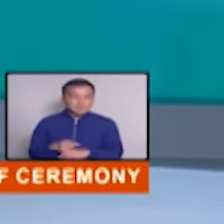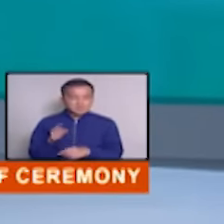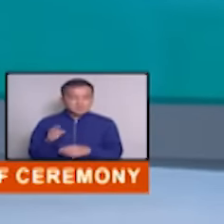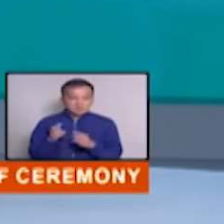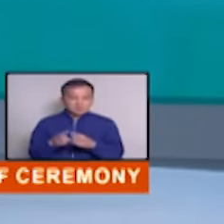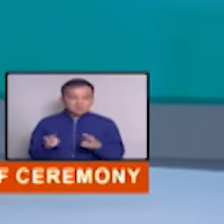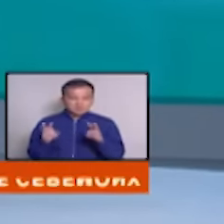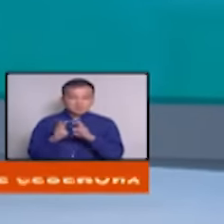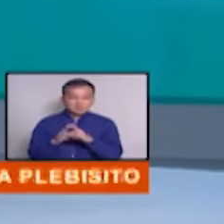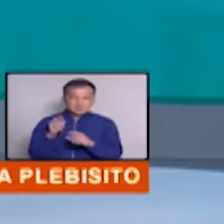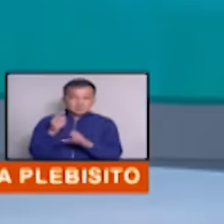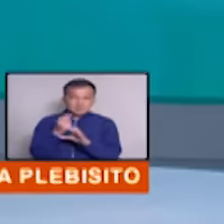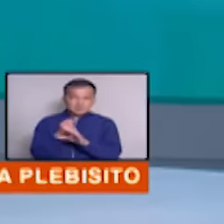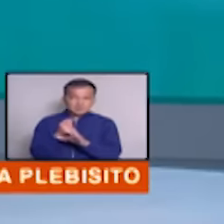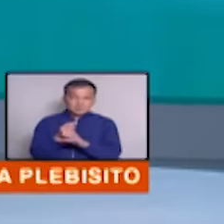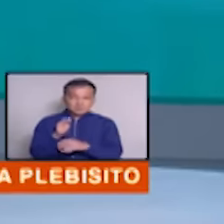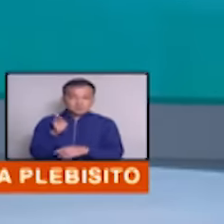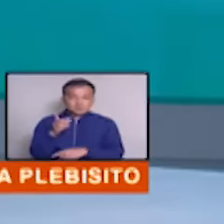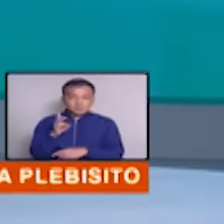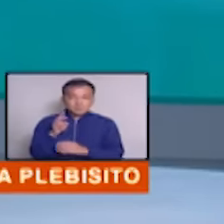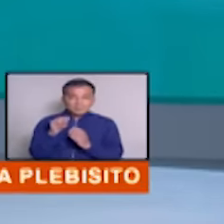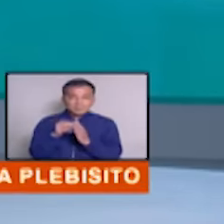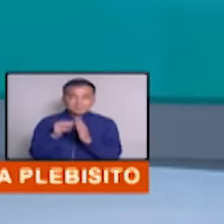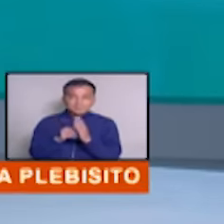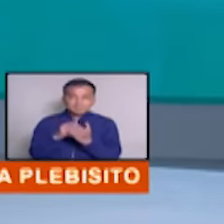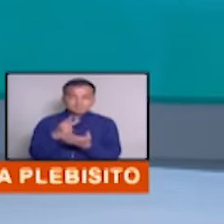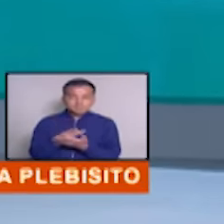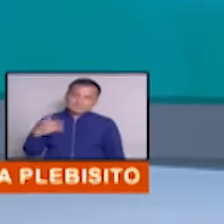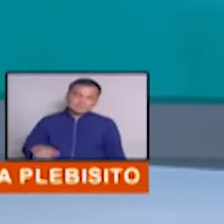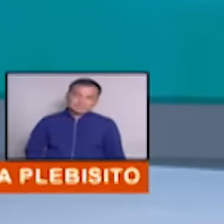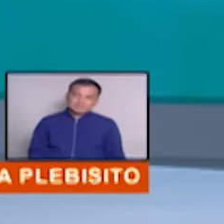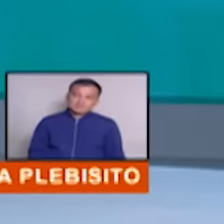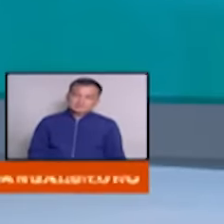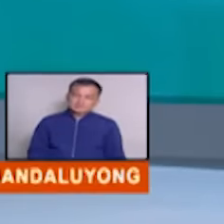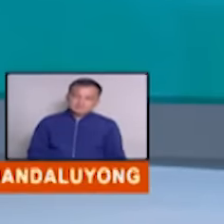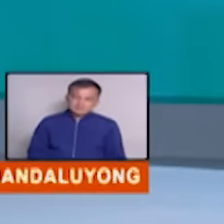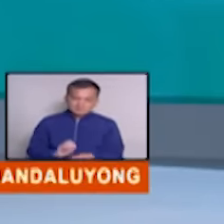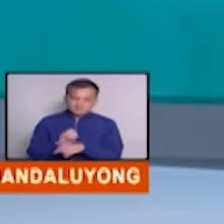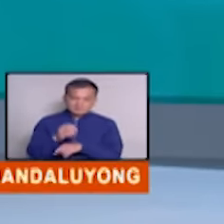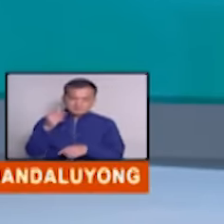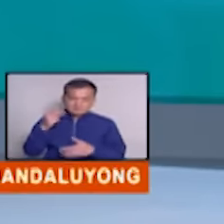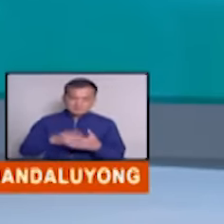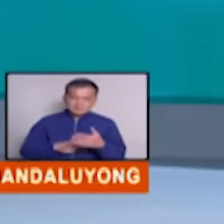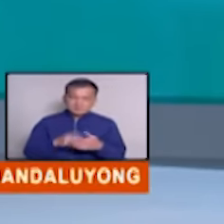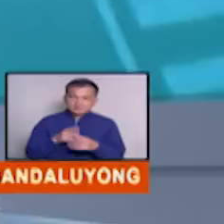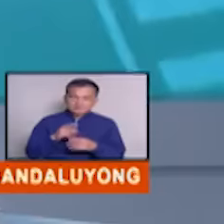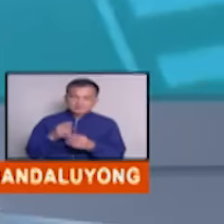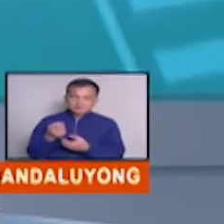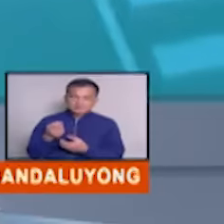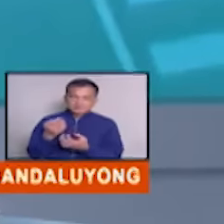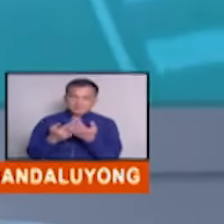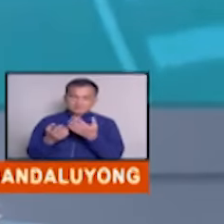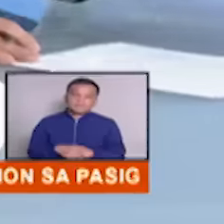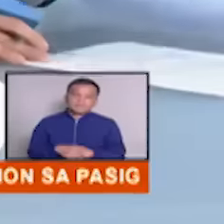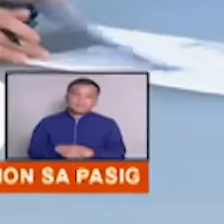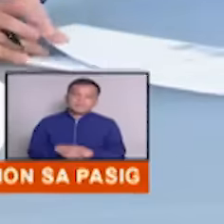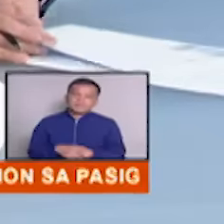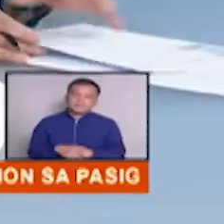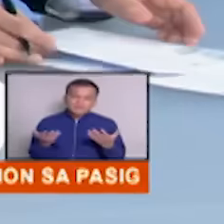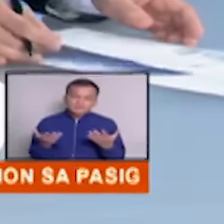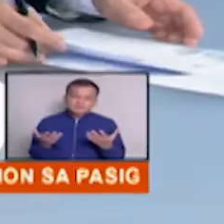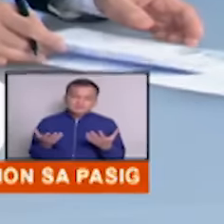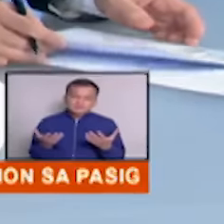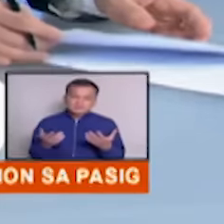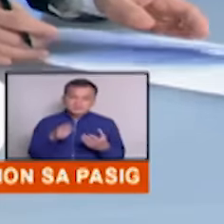Ang halaga raw ng fire truck, 27 million pesos. Overpriced fire truck ba ito? Hindi ko po alam, sir. Saan